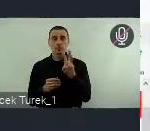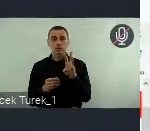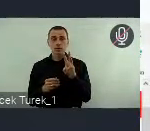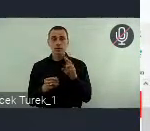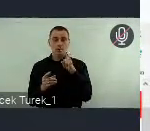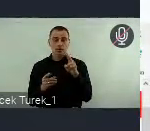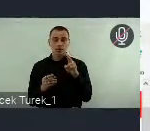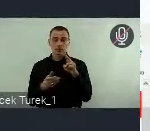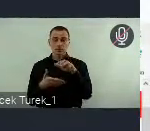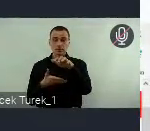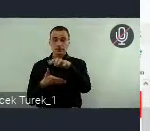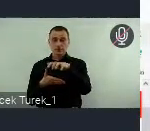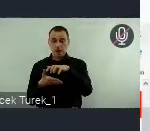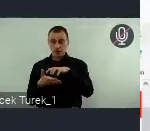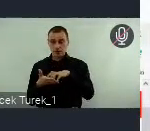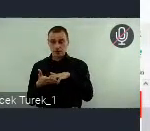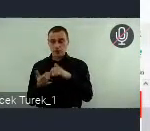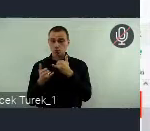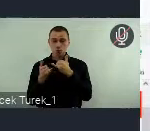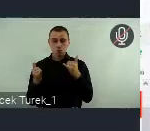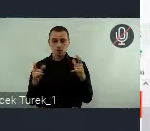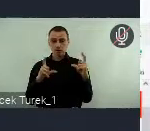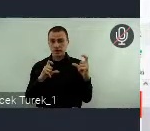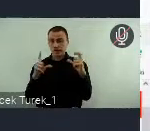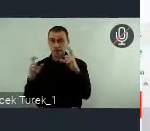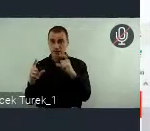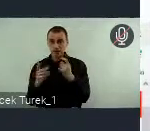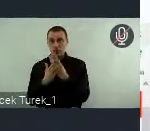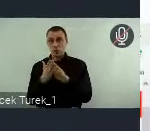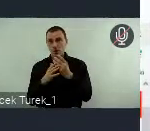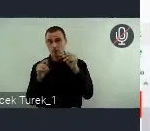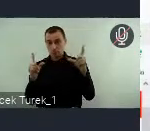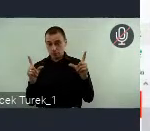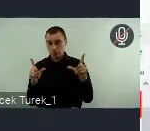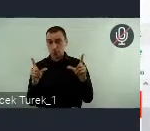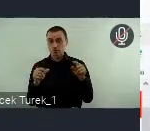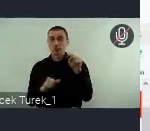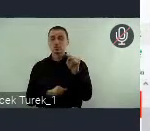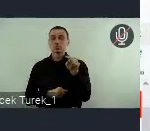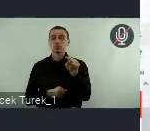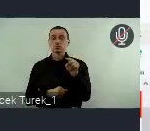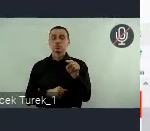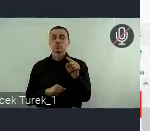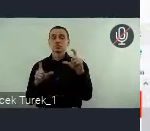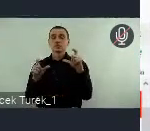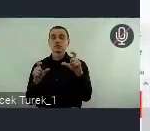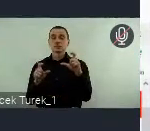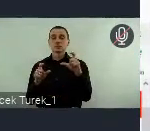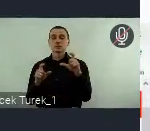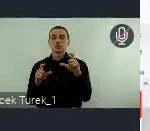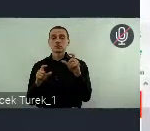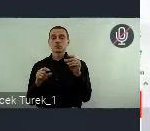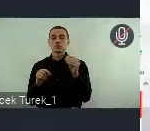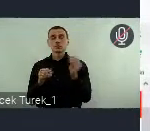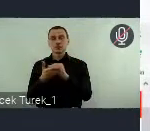tekstową czyli wszelkiego rodzaju zdjęcia obrazki grafiki i tak dalej to tam zdjęcie musi mieć swoją alternatywę